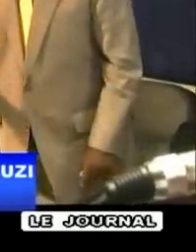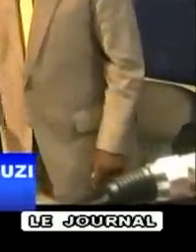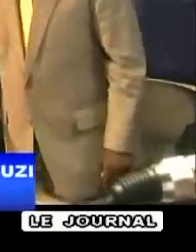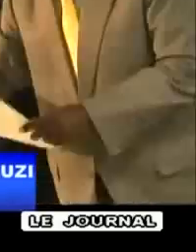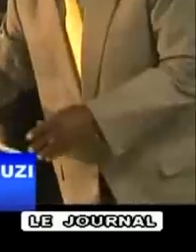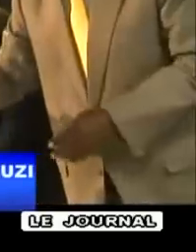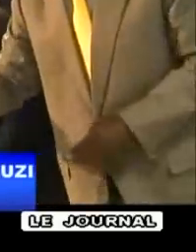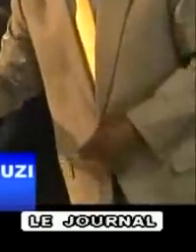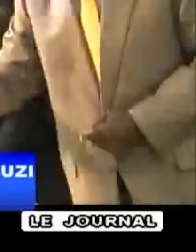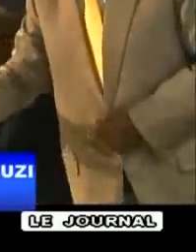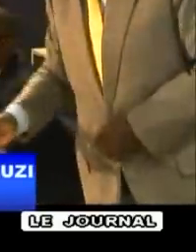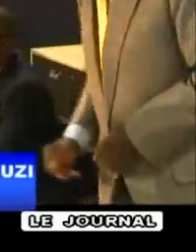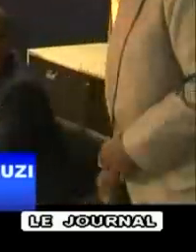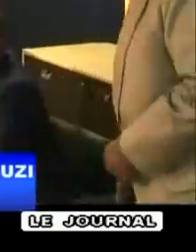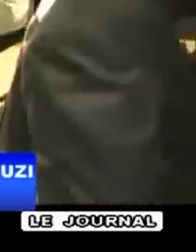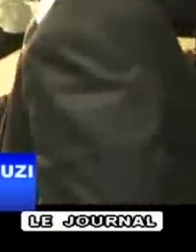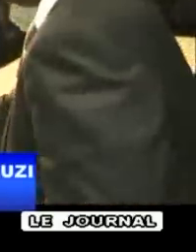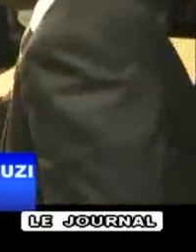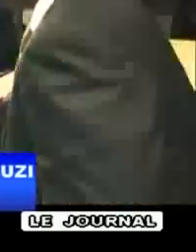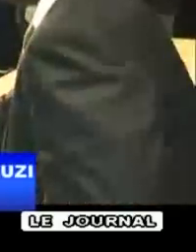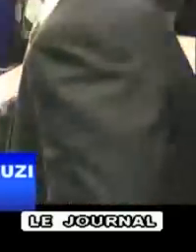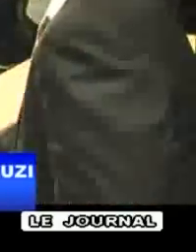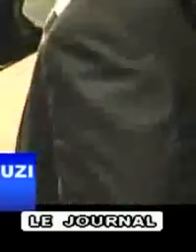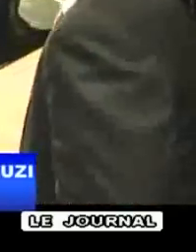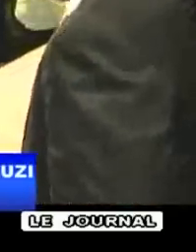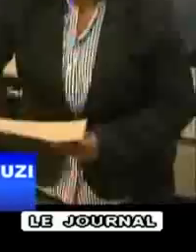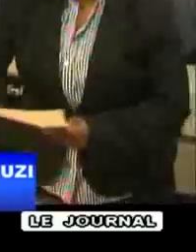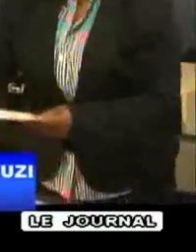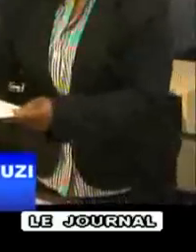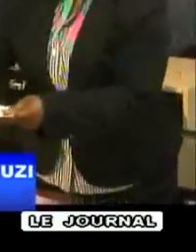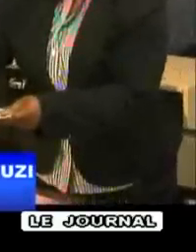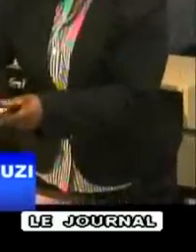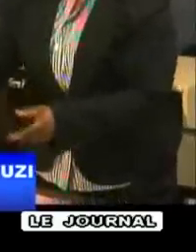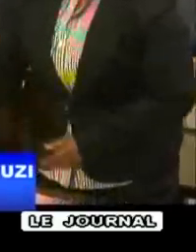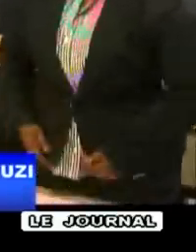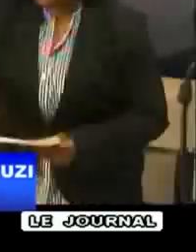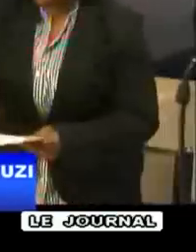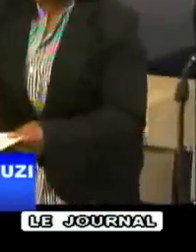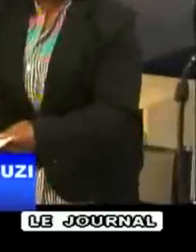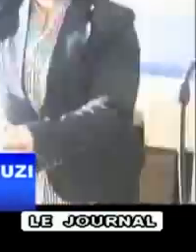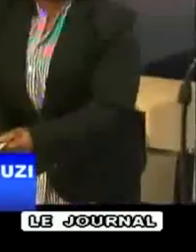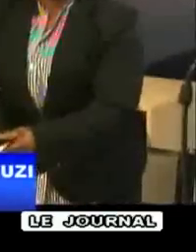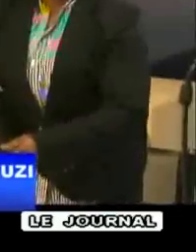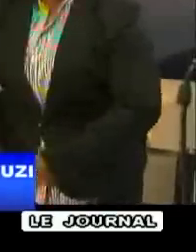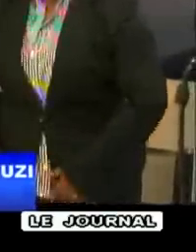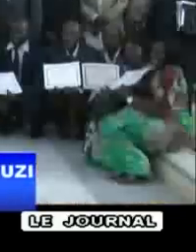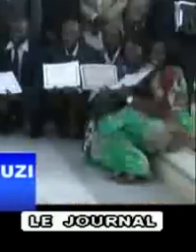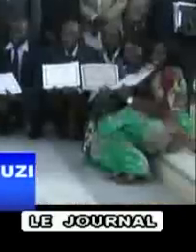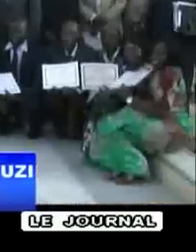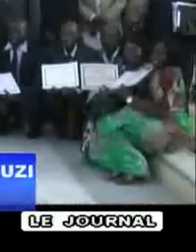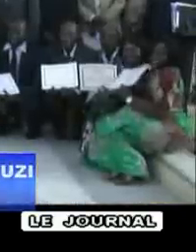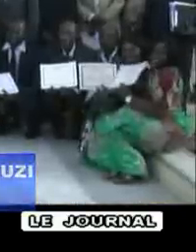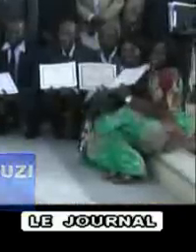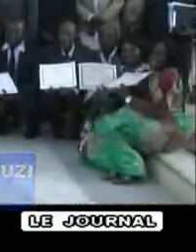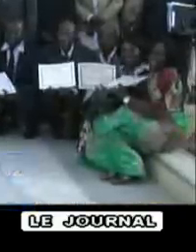de la cérémonie a été la remise de brevets aux participants qui se sont engagés à mettre en pratique les leçons et recommandations